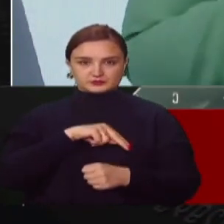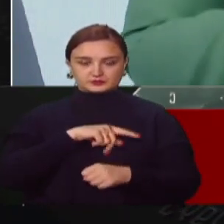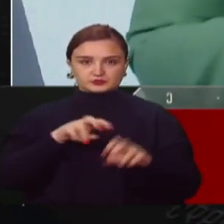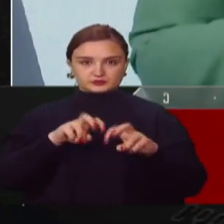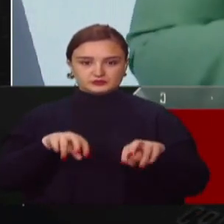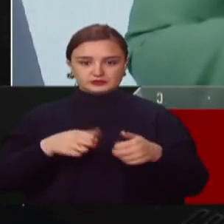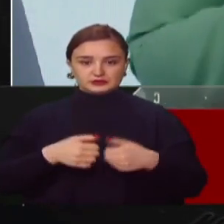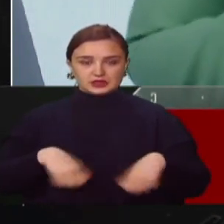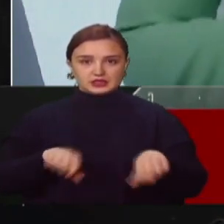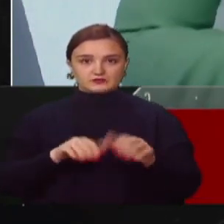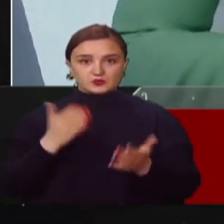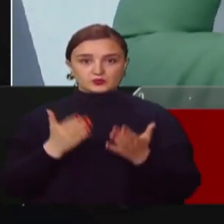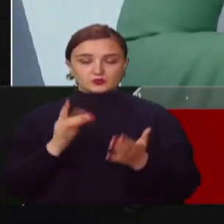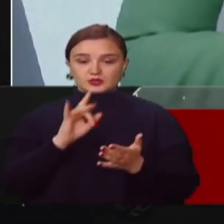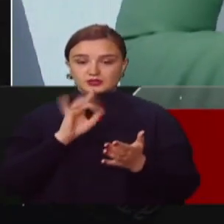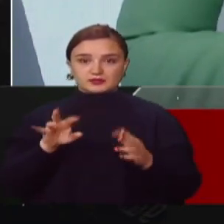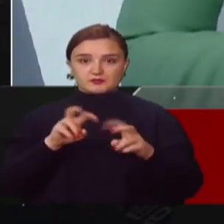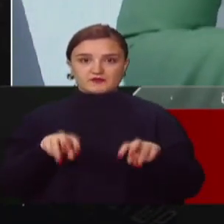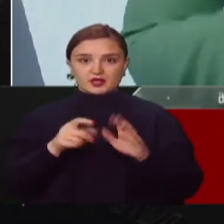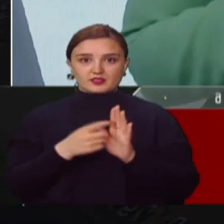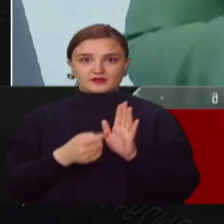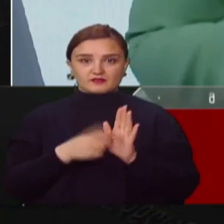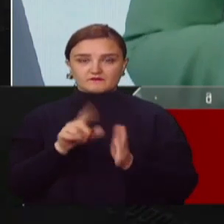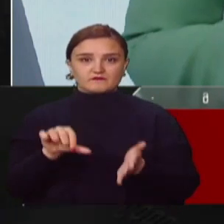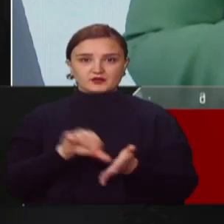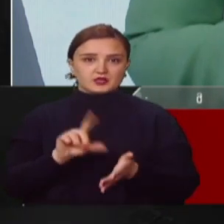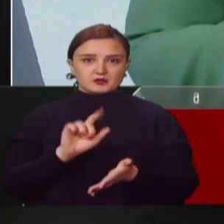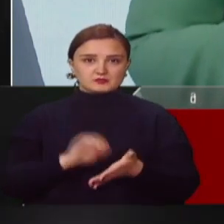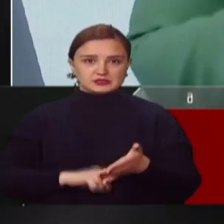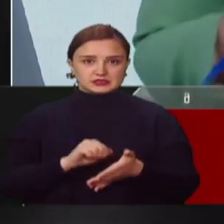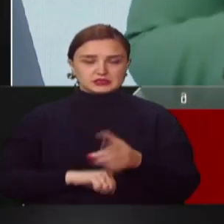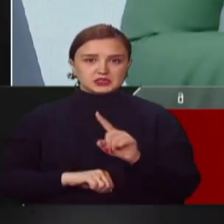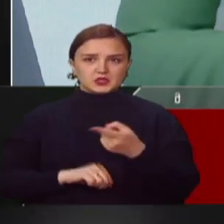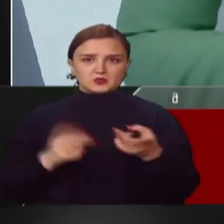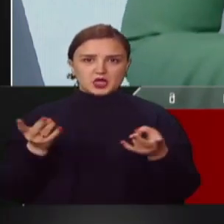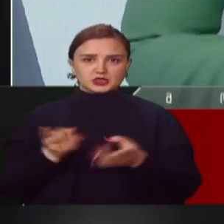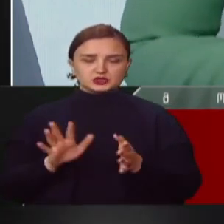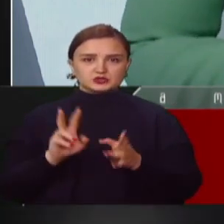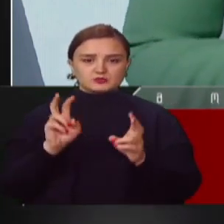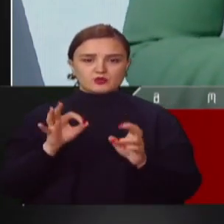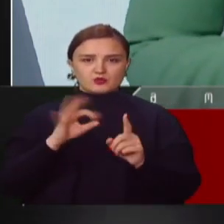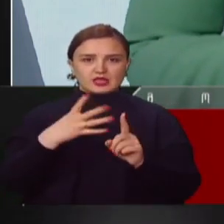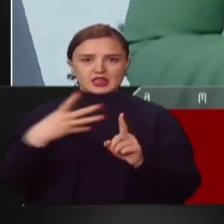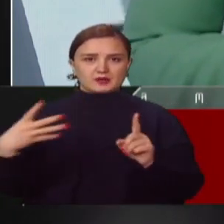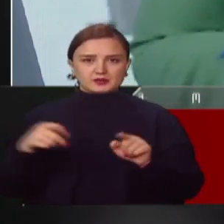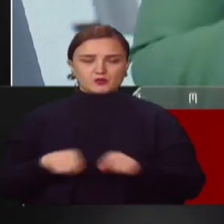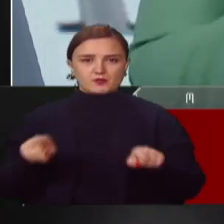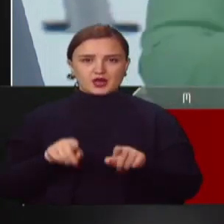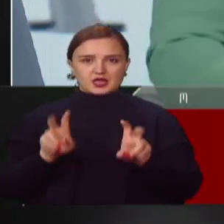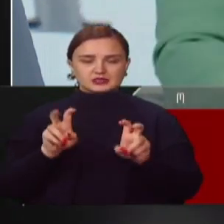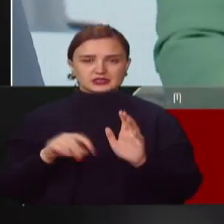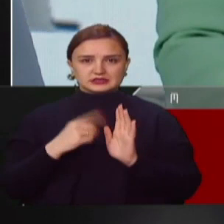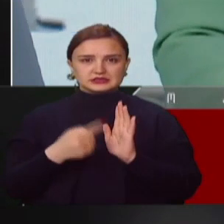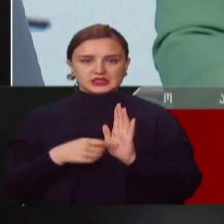და თუ არაპირებთ, რა არის თქვენი არგუმენტი, რატომ არ თვლით საჭიროდ ფსევდო ლიბერალურ პროპაგანდასთან დაკავშირებით